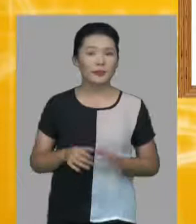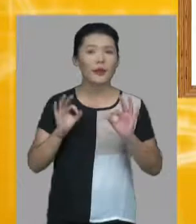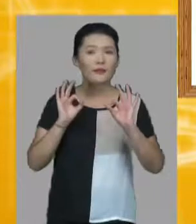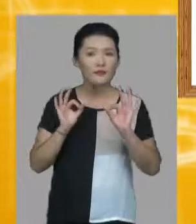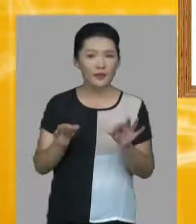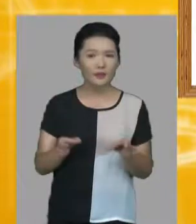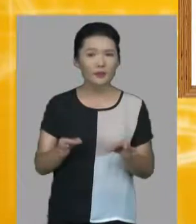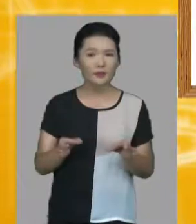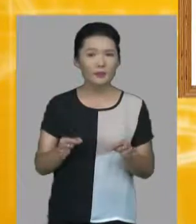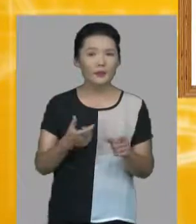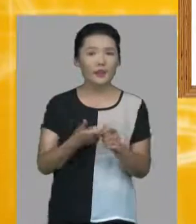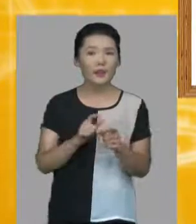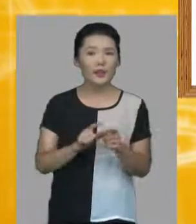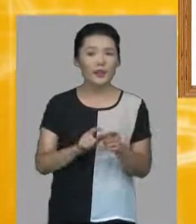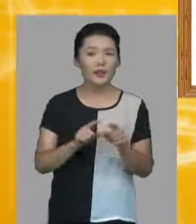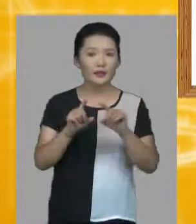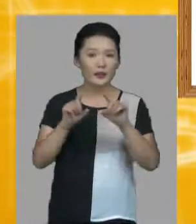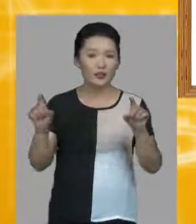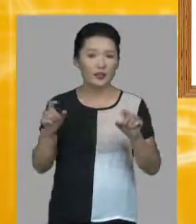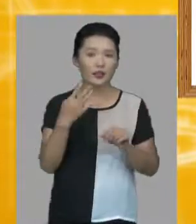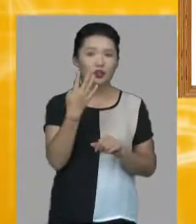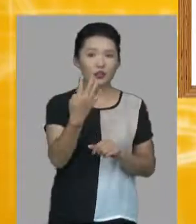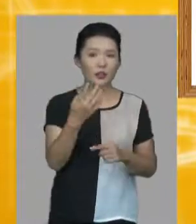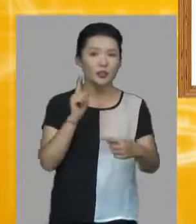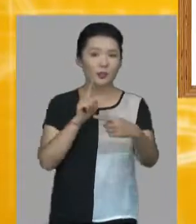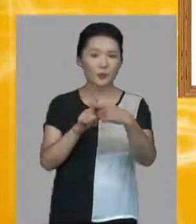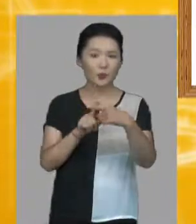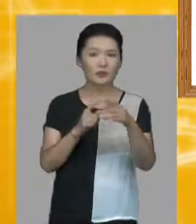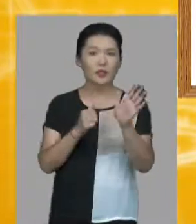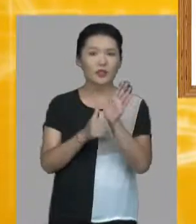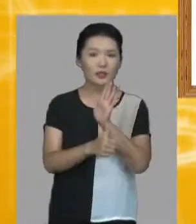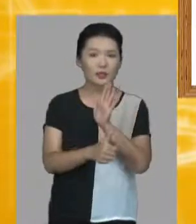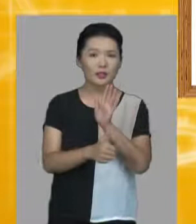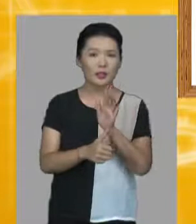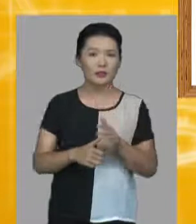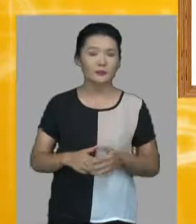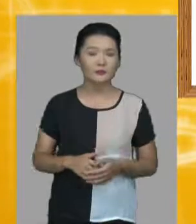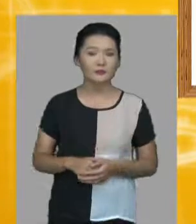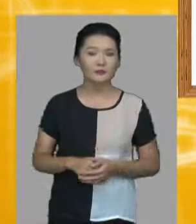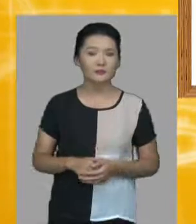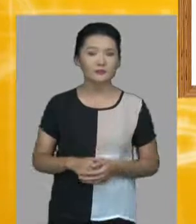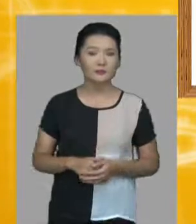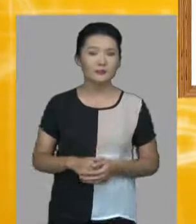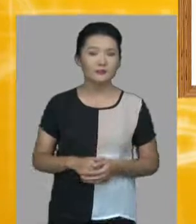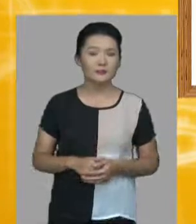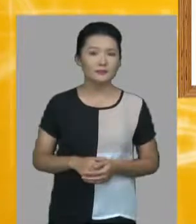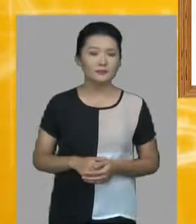Верно, дети. Это выражение 4 плюс 60.